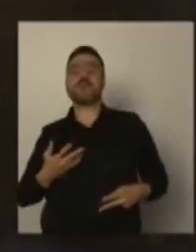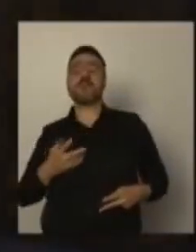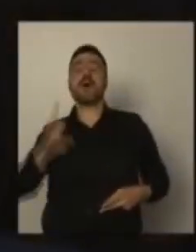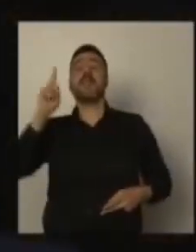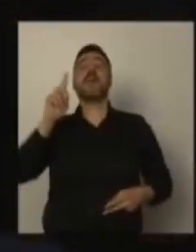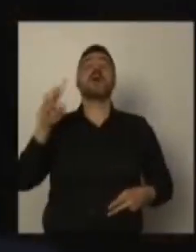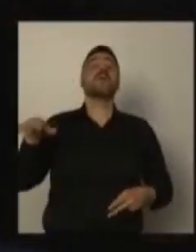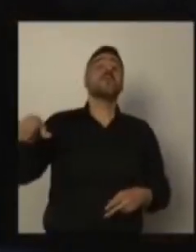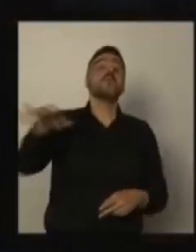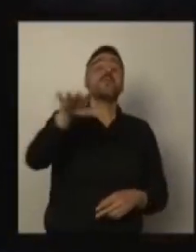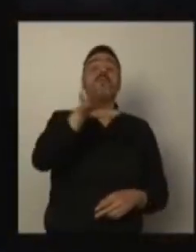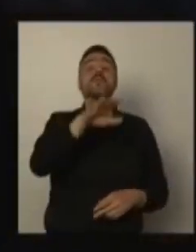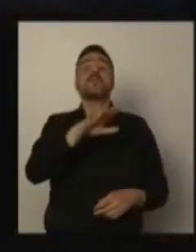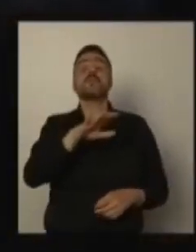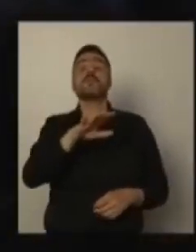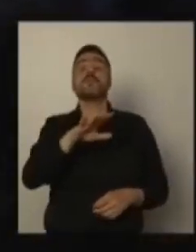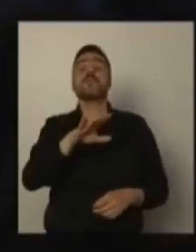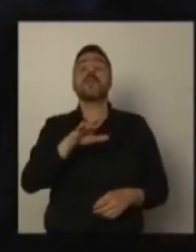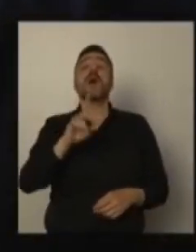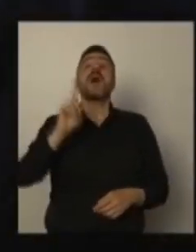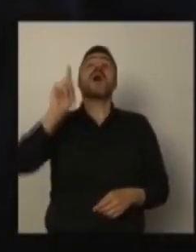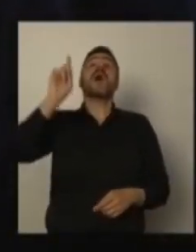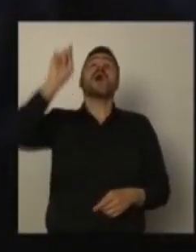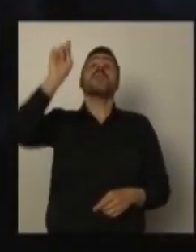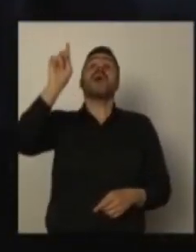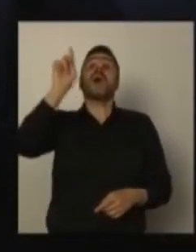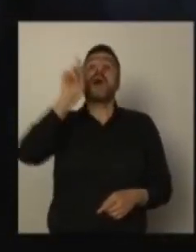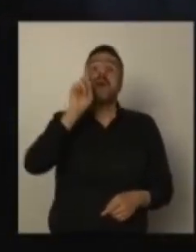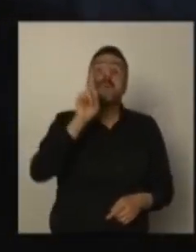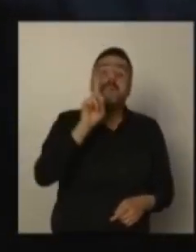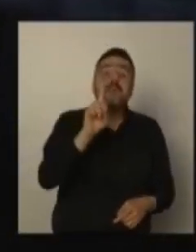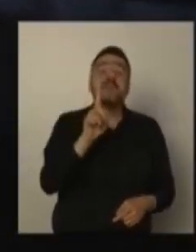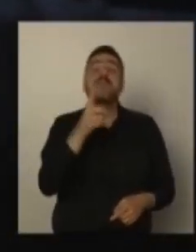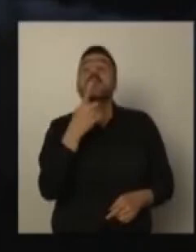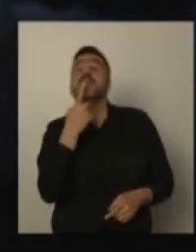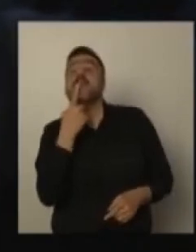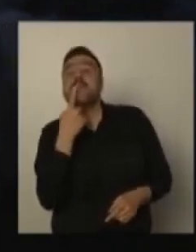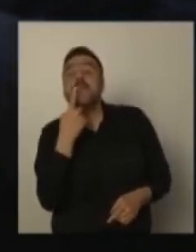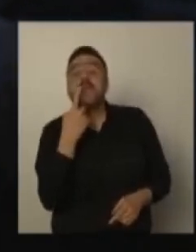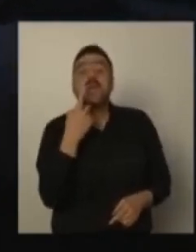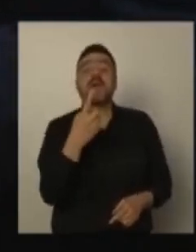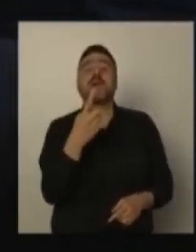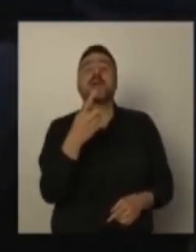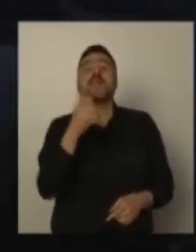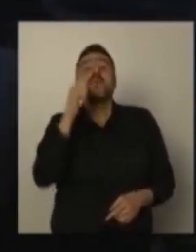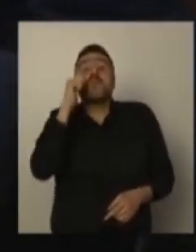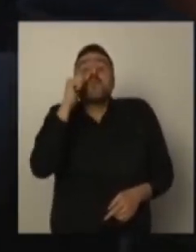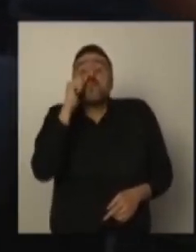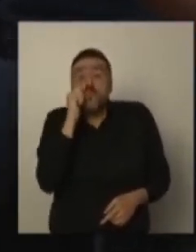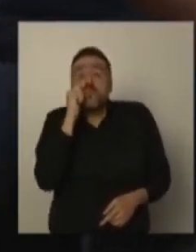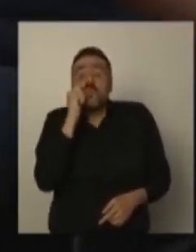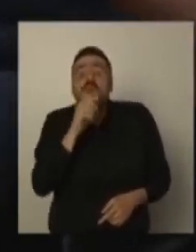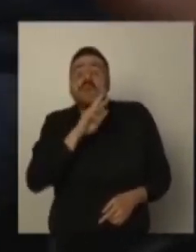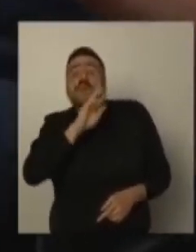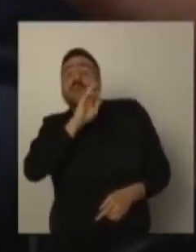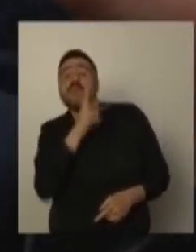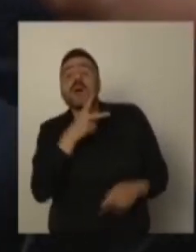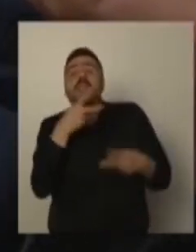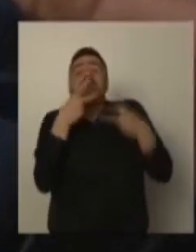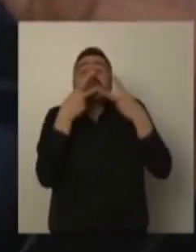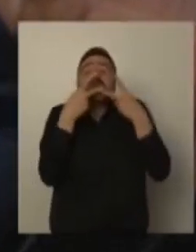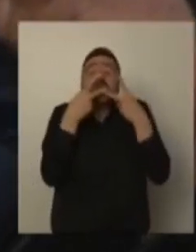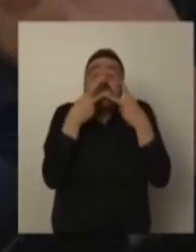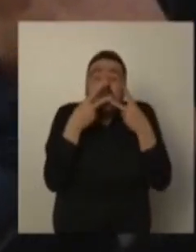Rabbimiz, Allah'a ortak koşmayan kimselerin günahlarının bağışlanacağı